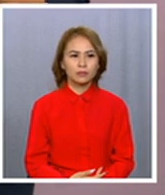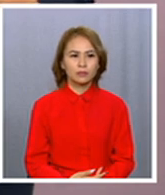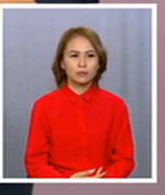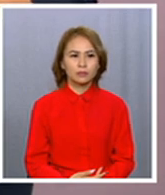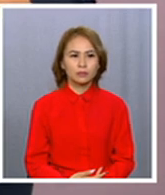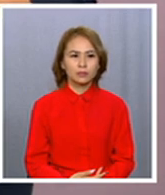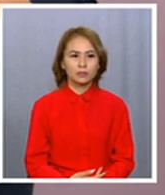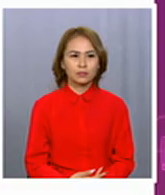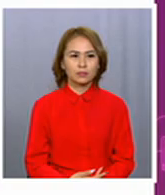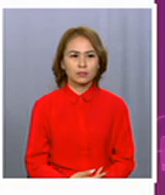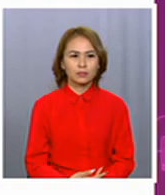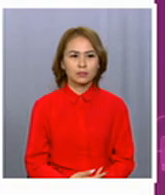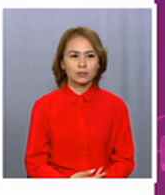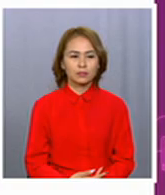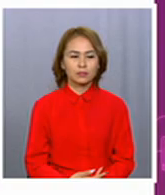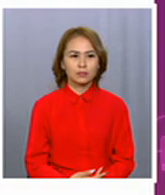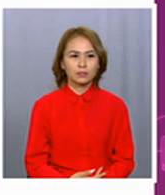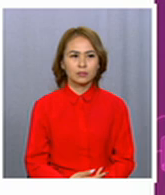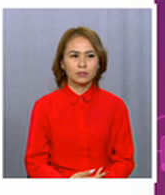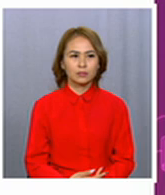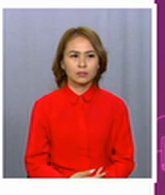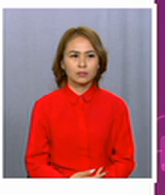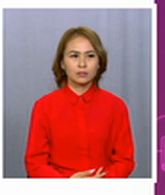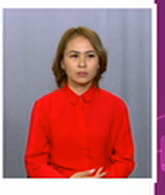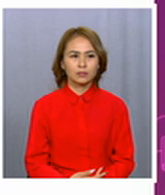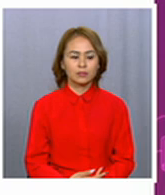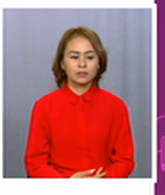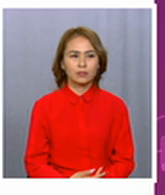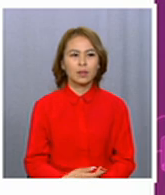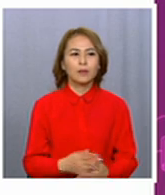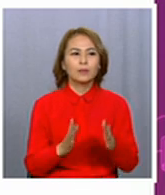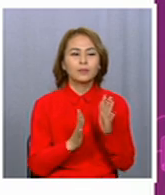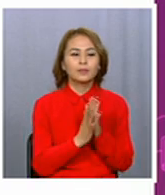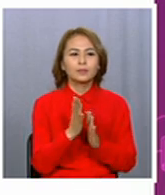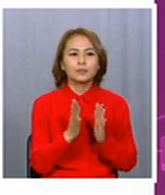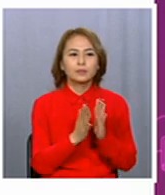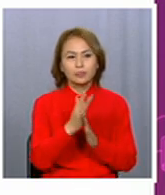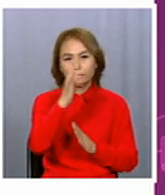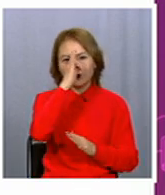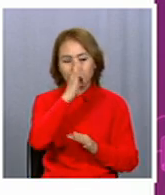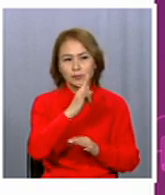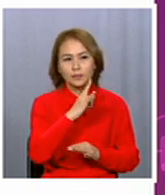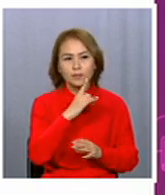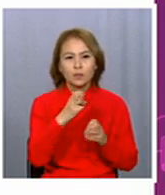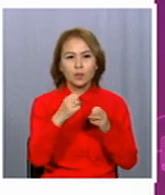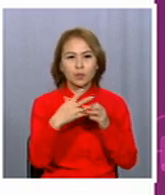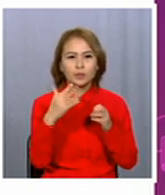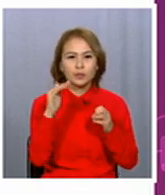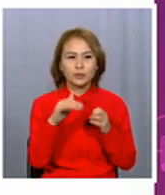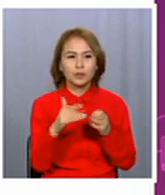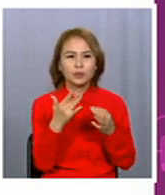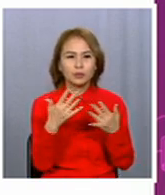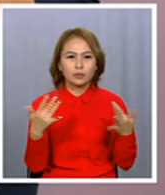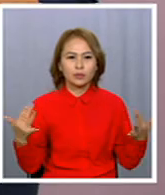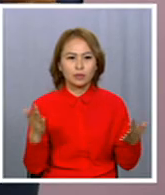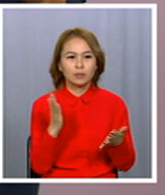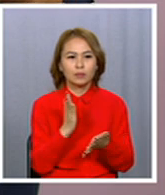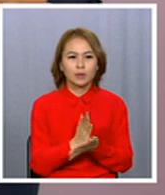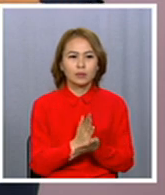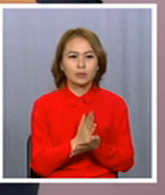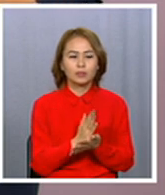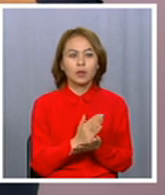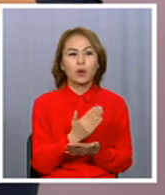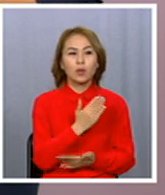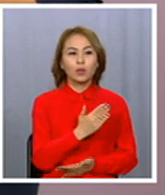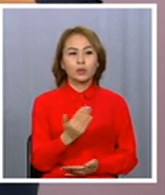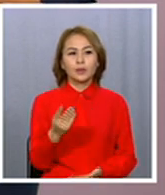тауып шықтыңдар. Балалар, өсімдіктердің Қазақстанда 15 мыңдай түрі бар екен.